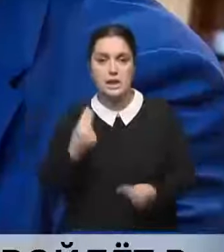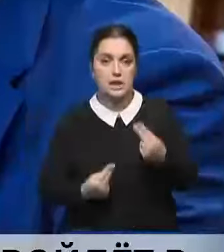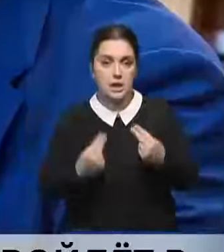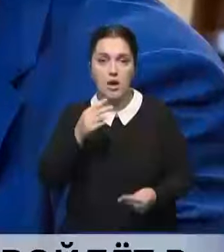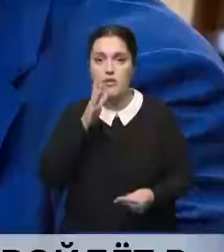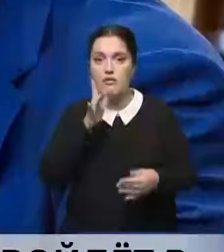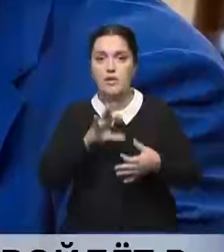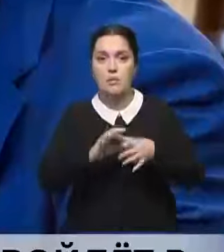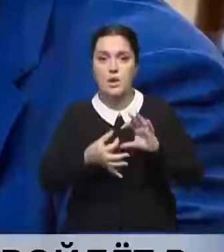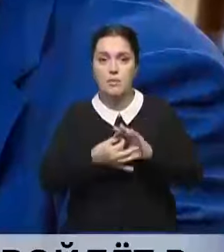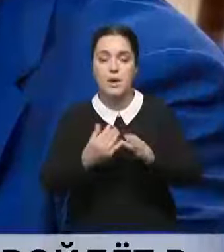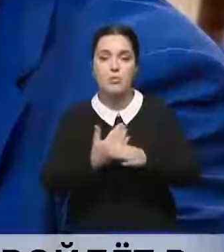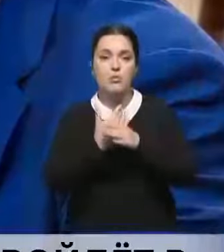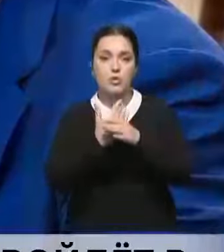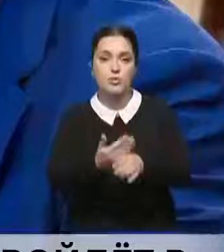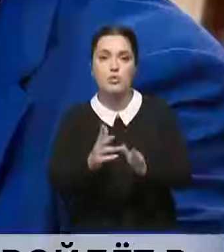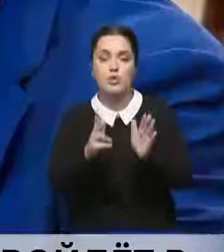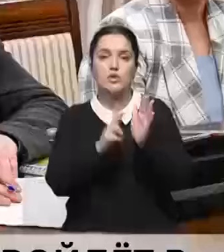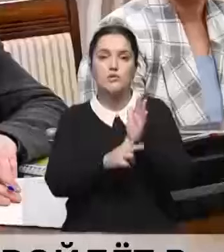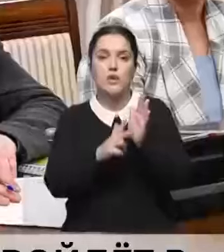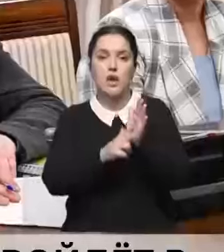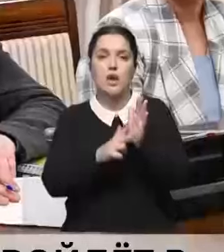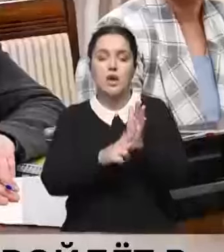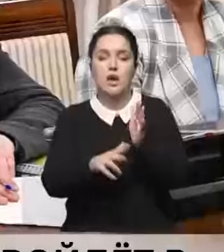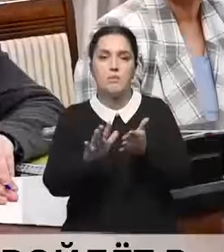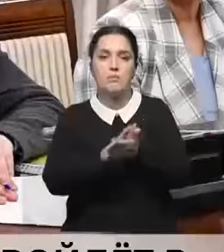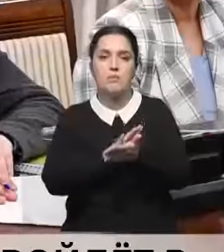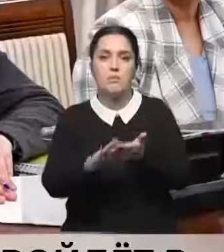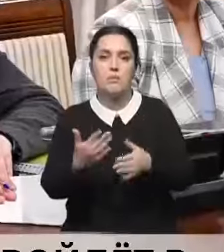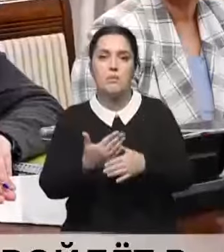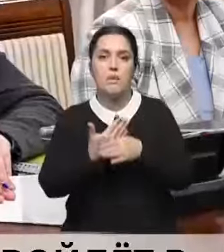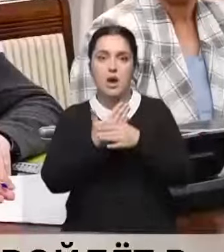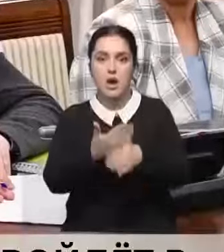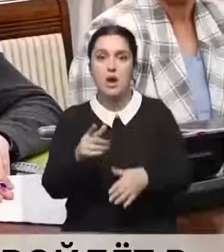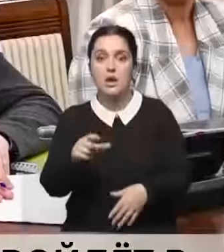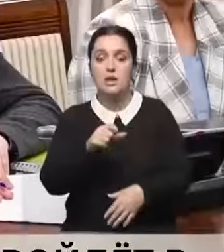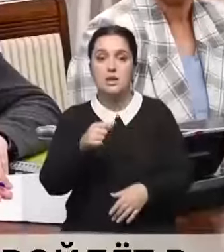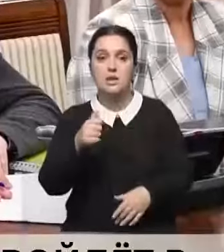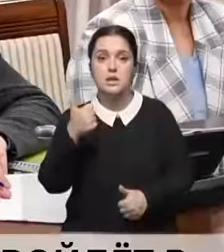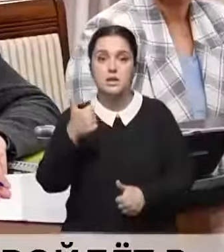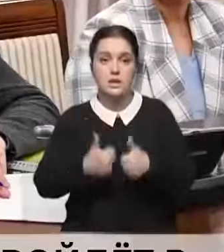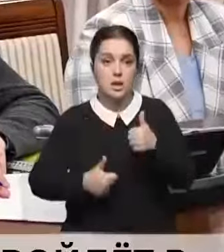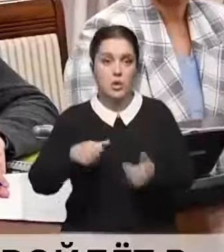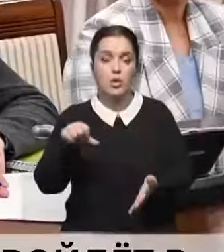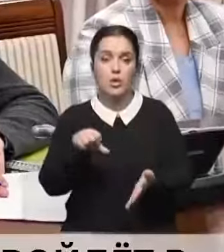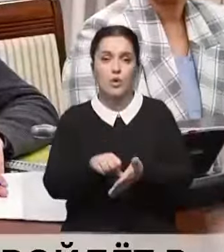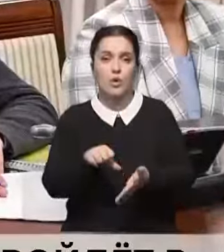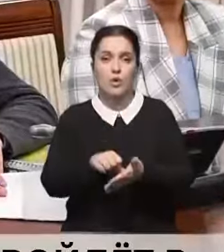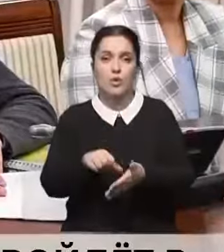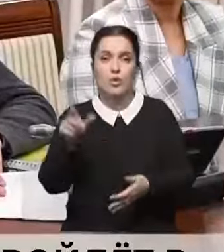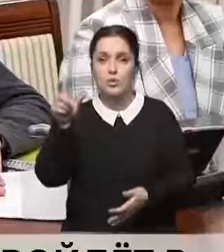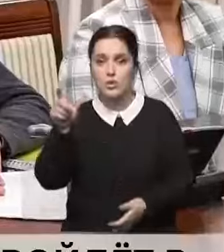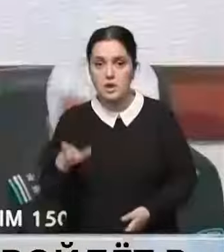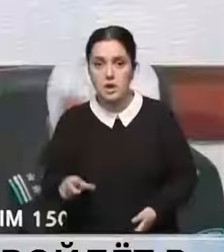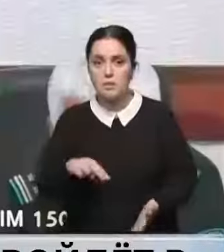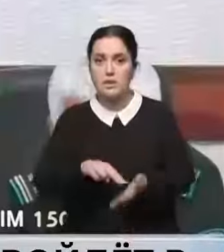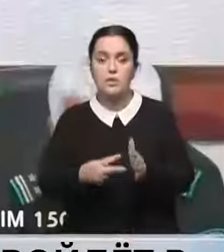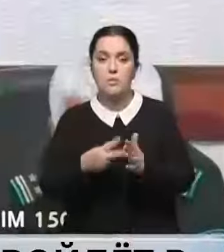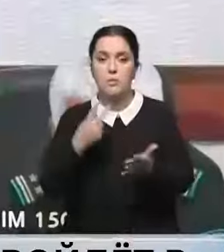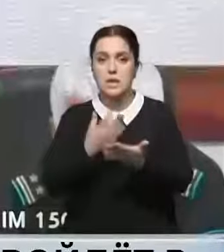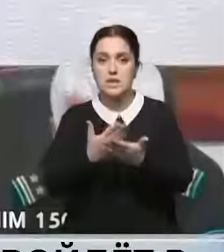туров. А еще во время олимпиады помощь будут оказывать 80 волонтеров. Помимо этого, сам